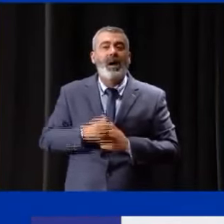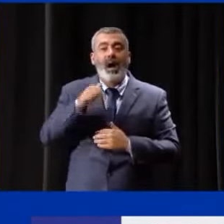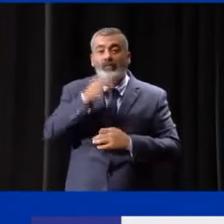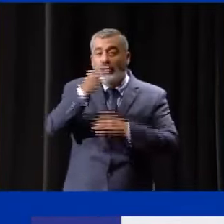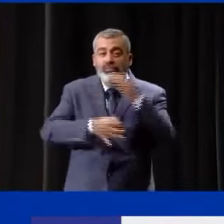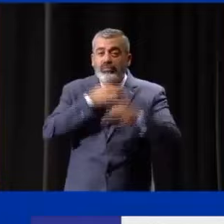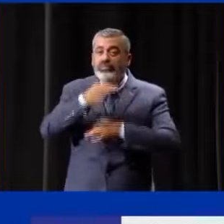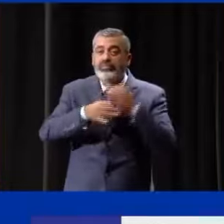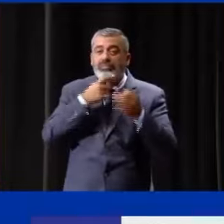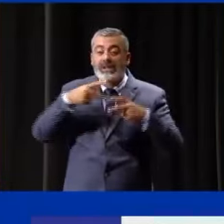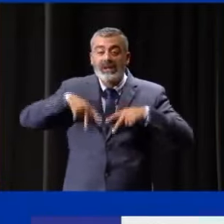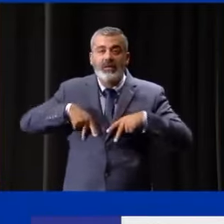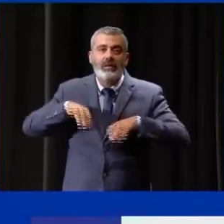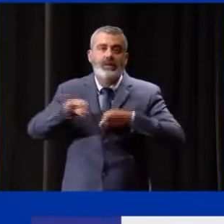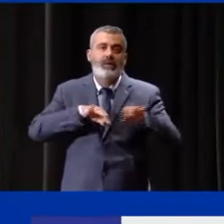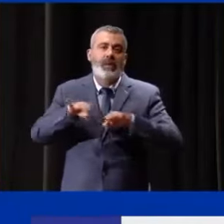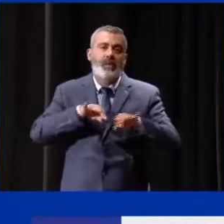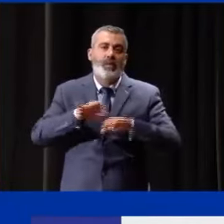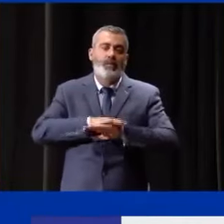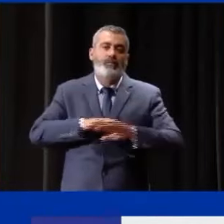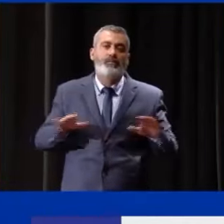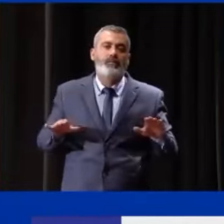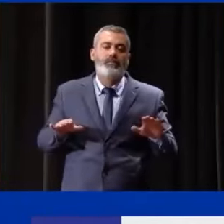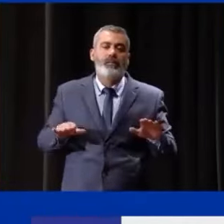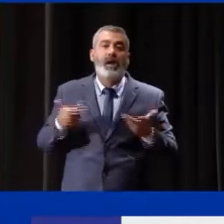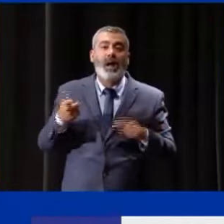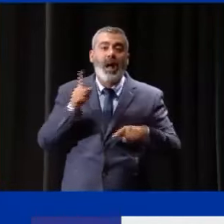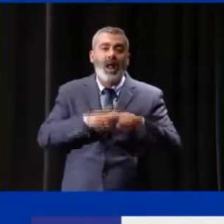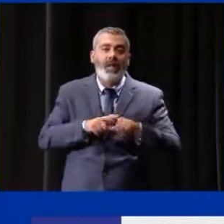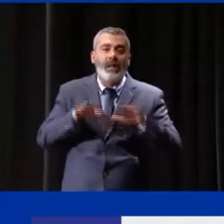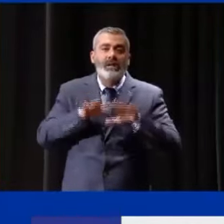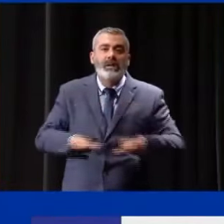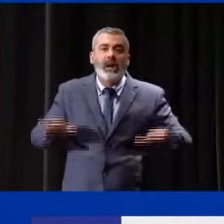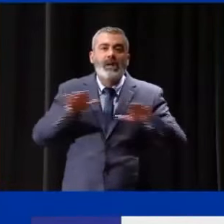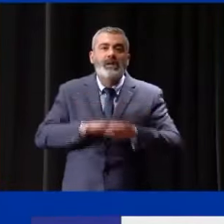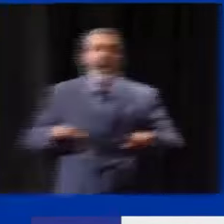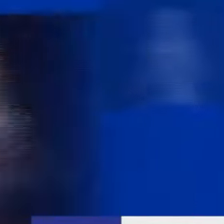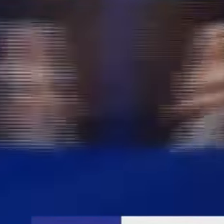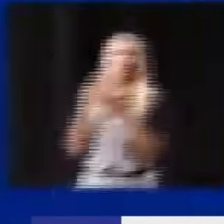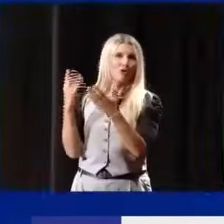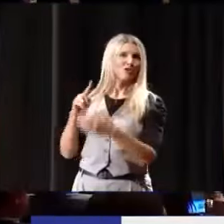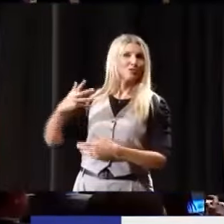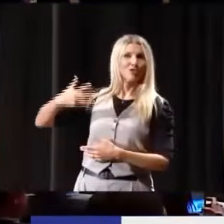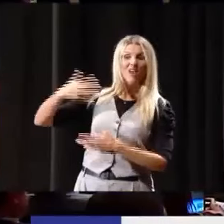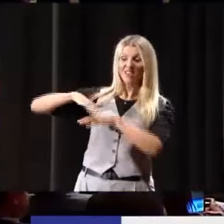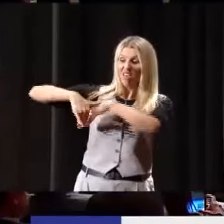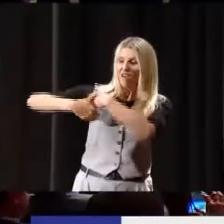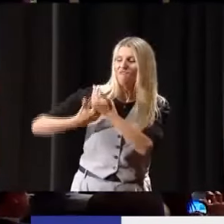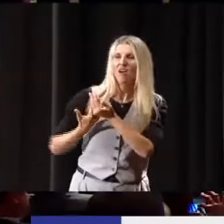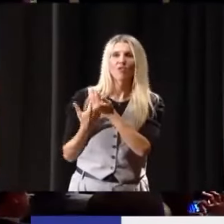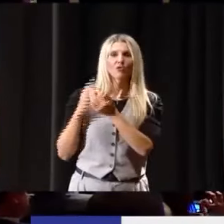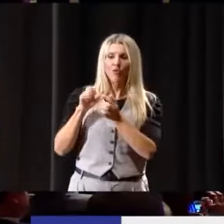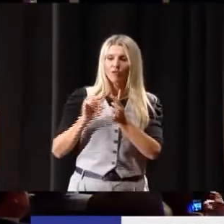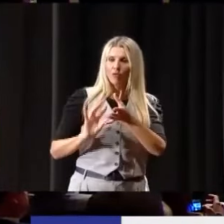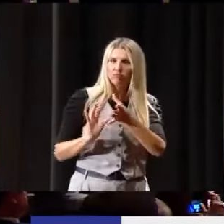της κυβέρνησης. Πώς δηλαδή γίνεται η χώρα πιο αυτάρκης και πιο πράσινη. Με την ίδρυση